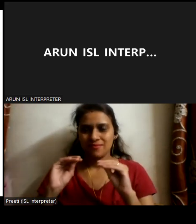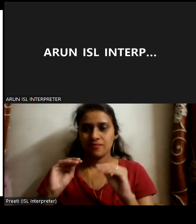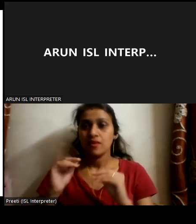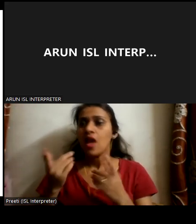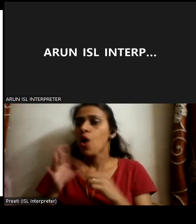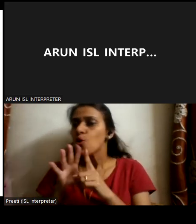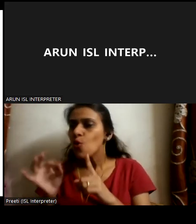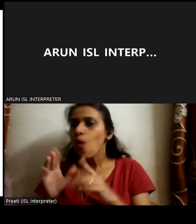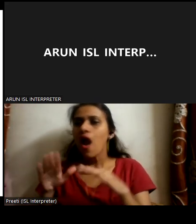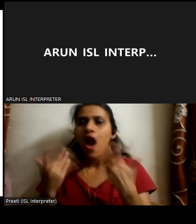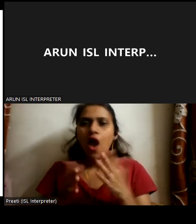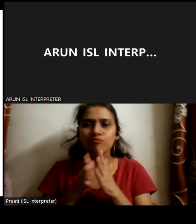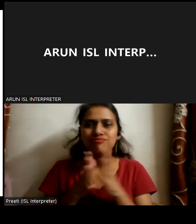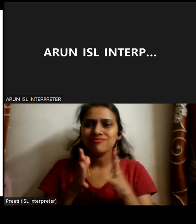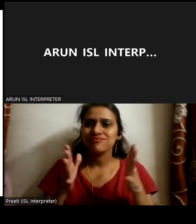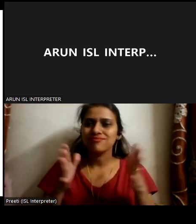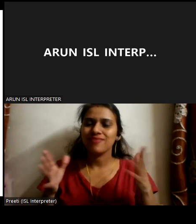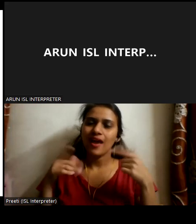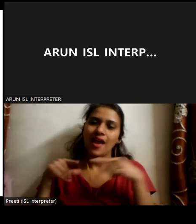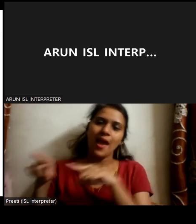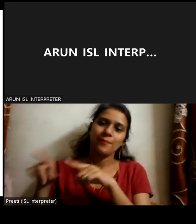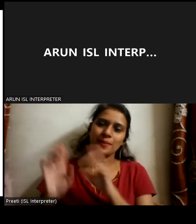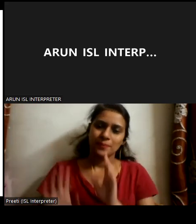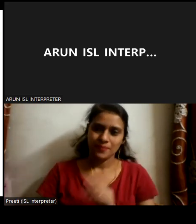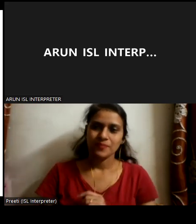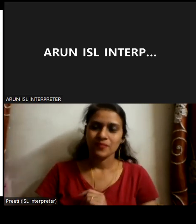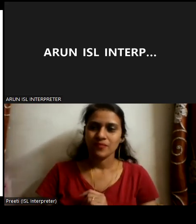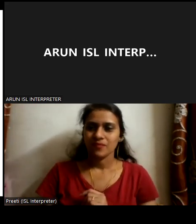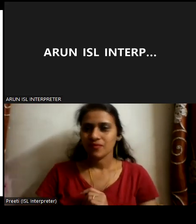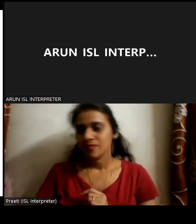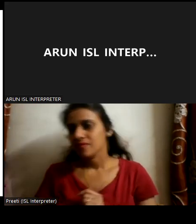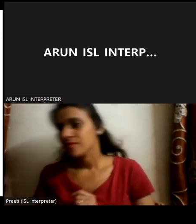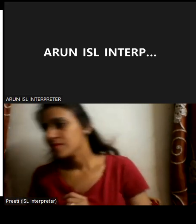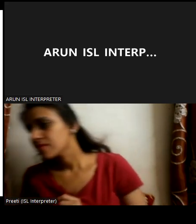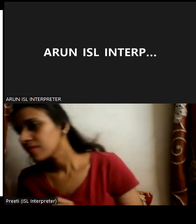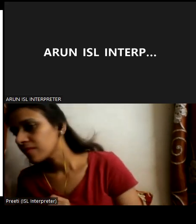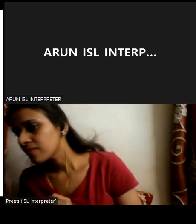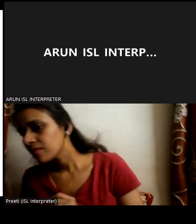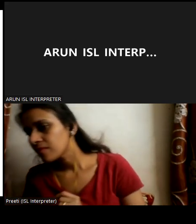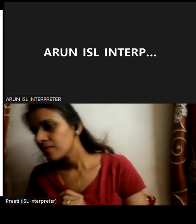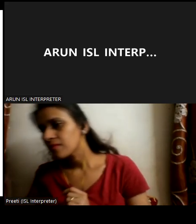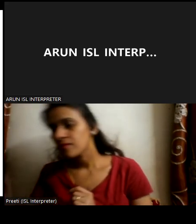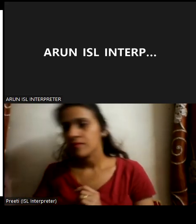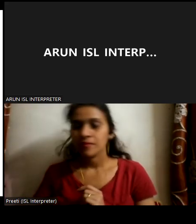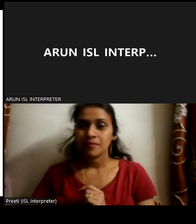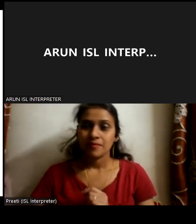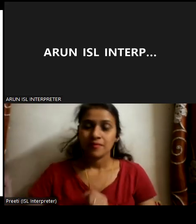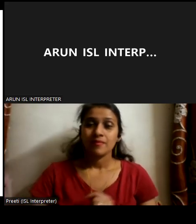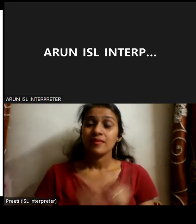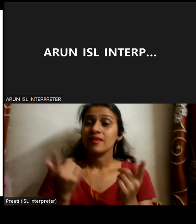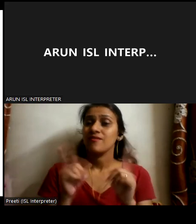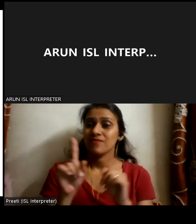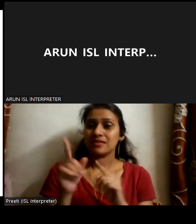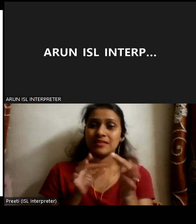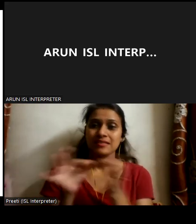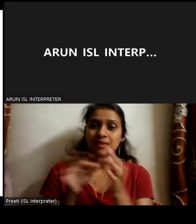कैसे करेगा, कितना बढ़ाएगा. किसके ऊपर है? कम्युनिटी के ऊपर. वन एग्जांपल इज अमूल. सो अमूल इज अ